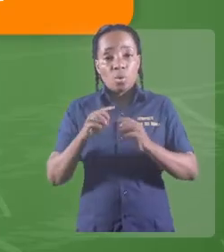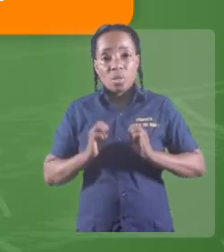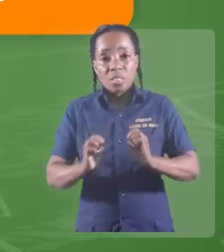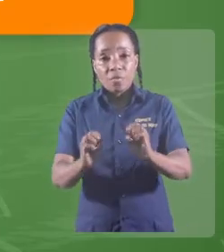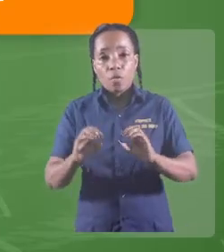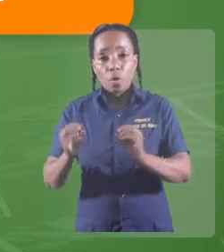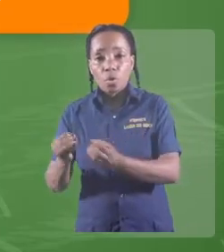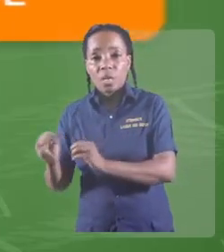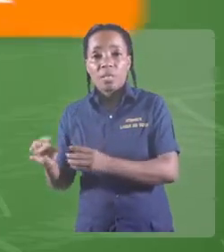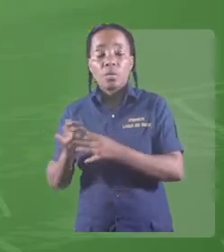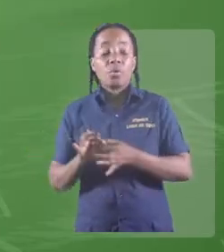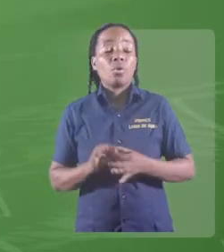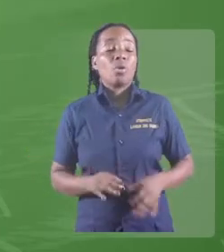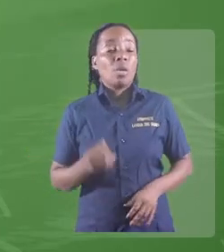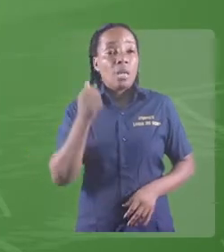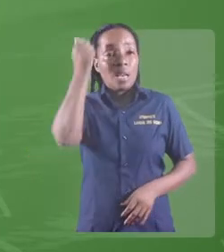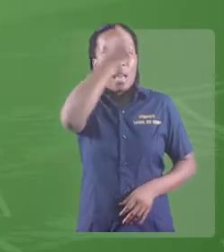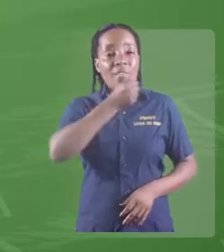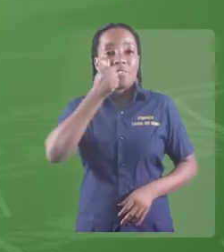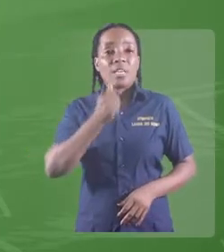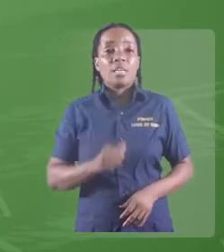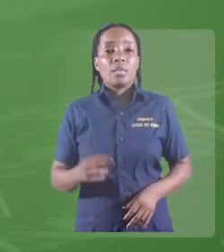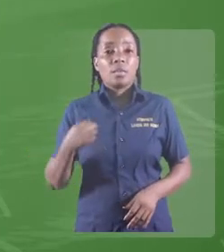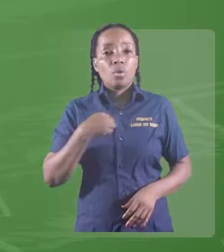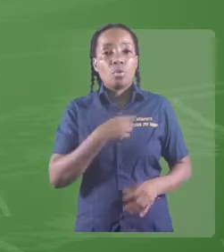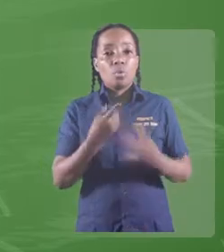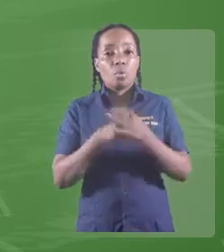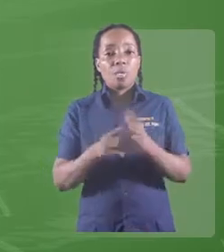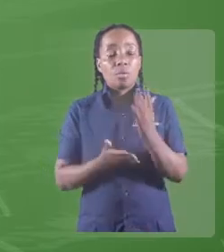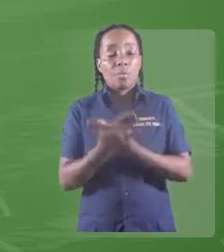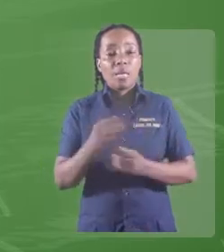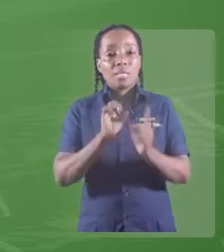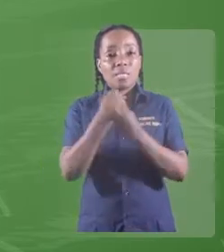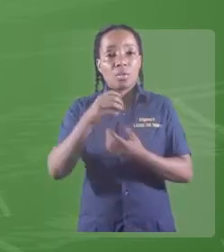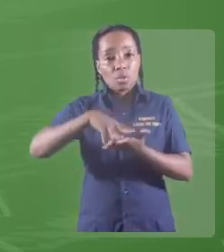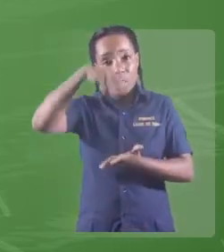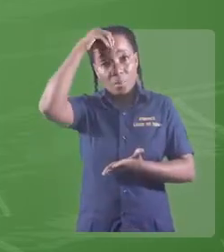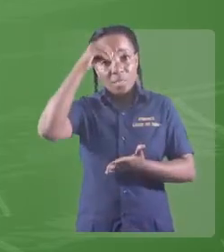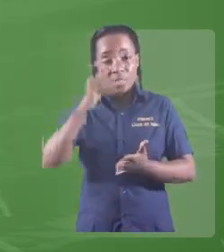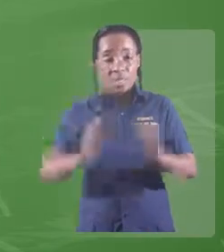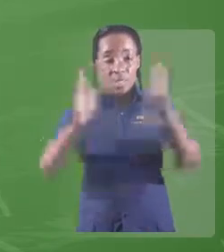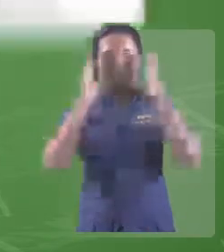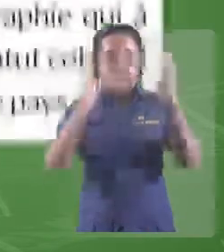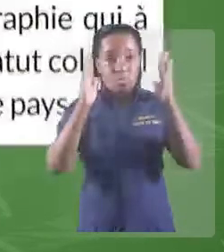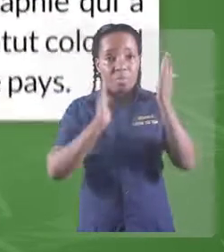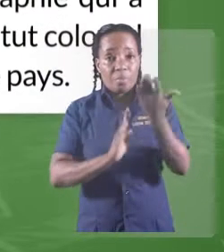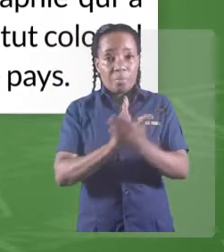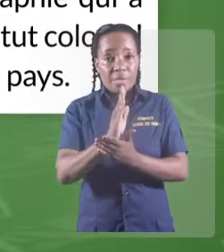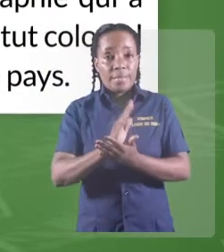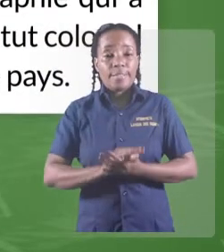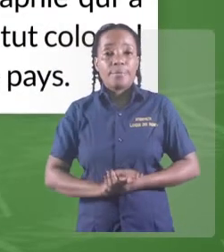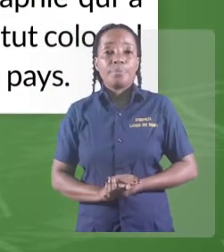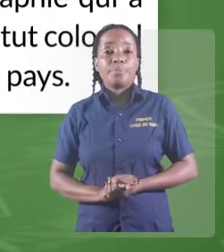d'organisation de l'Afrique. Nous allons commencer notre leçon par une situation d'apprentissage.